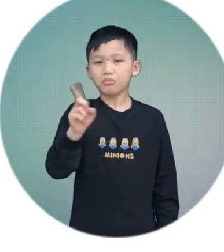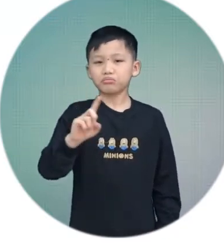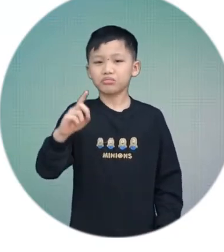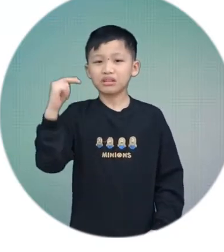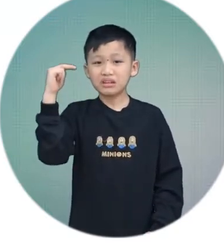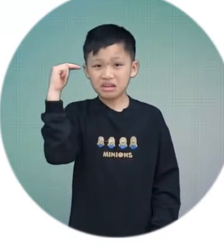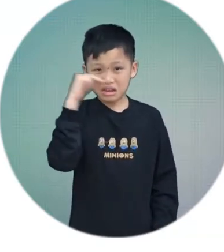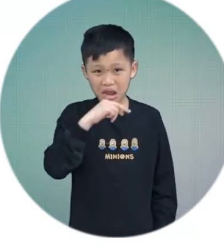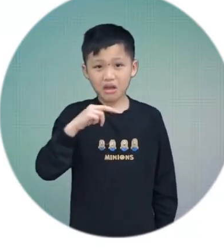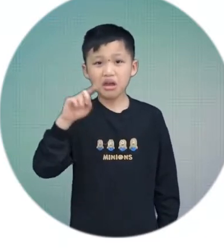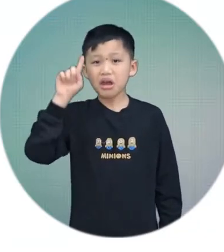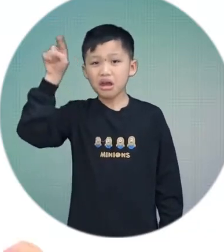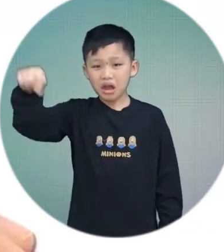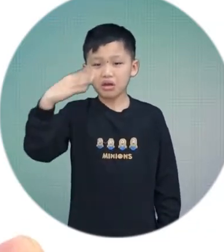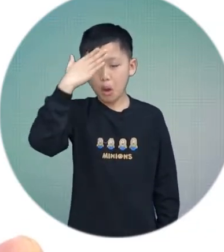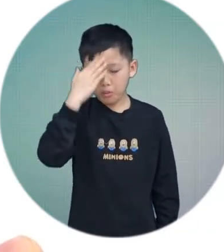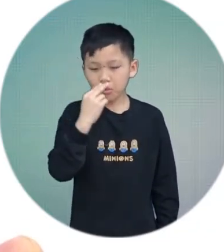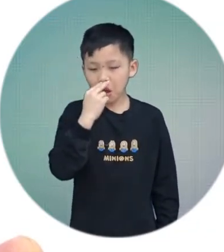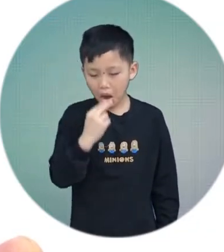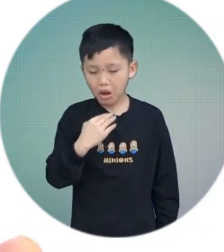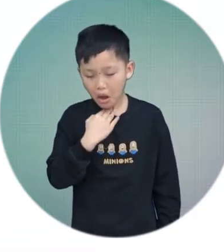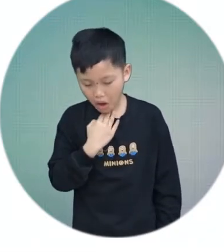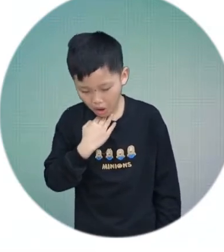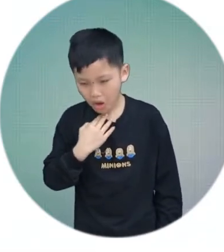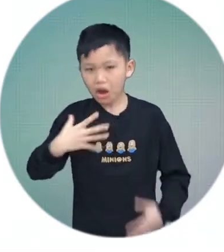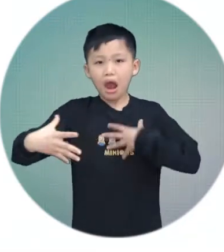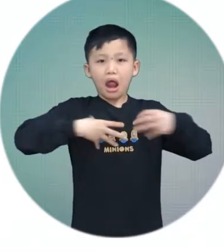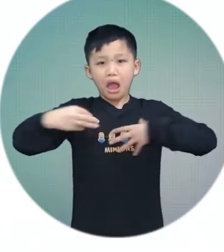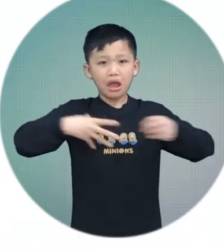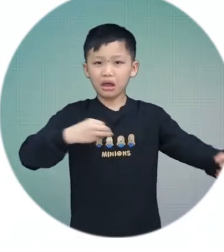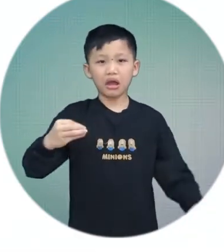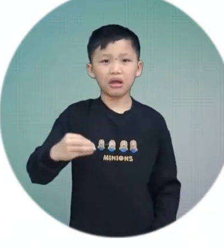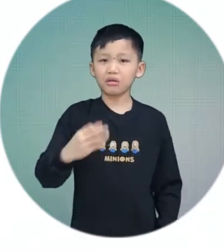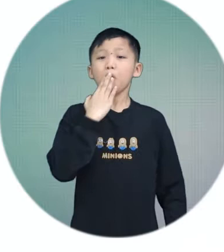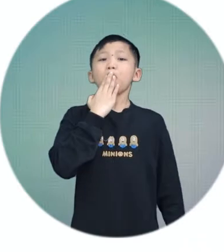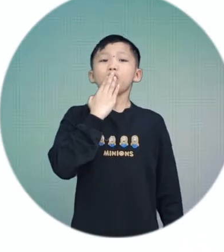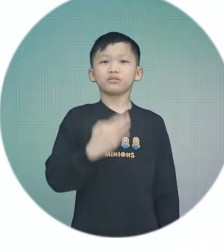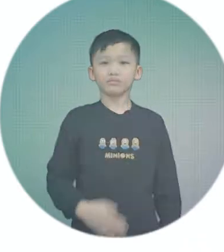để tránh có thể làm lây bệnh COVID-19 cho các bạn.